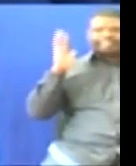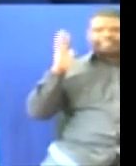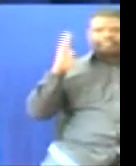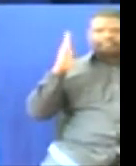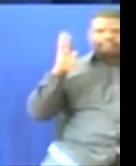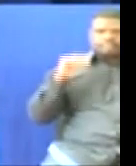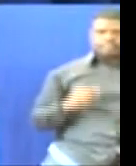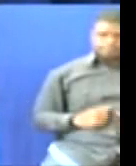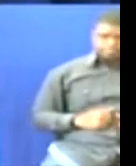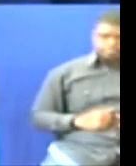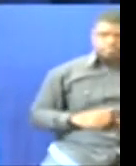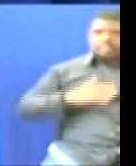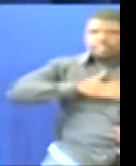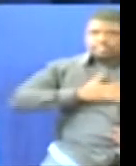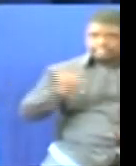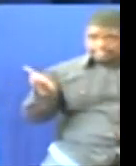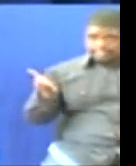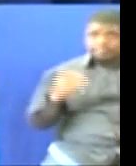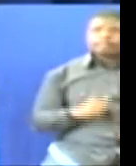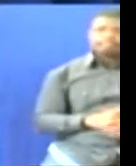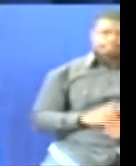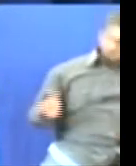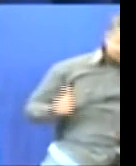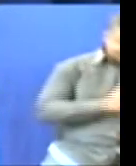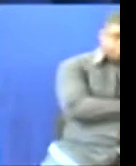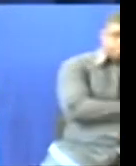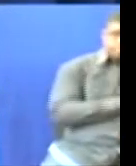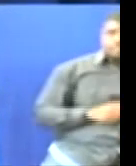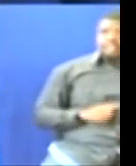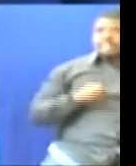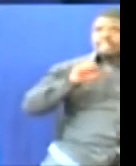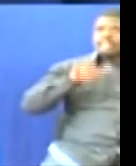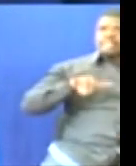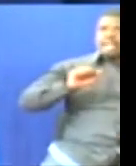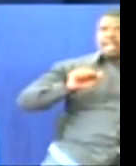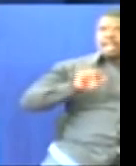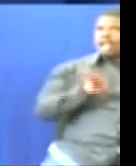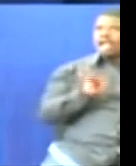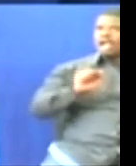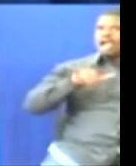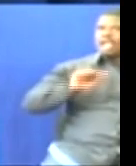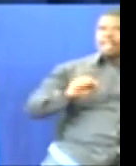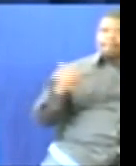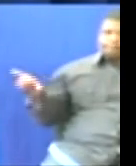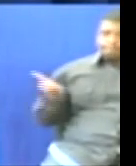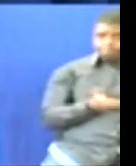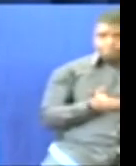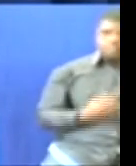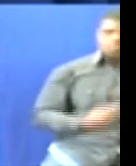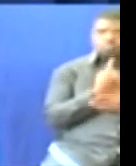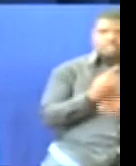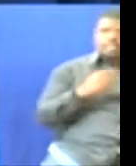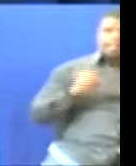Asante sana mheshimiwa Silinde. Nilikuwa nimeshamtaja mheshimiwa Yahaya Omar Masare, atakayechangia kutoka